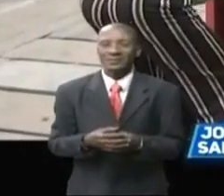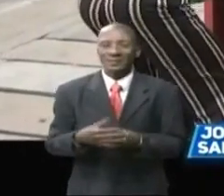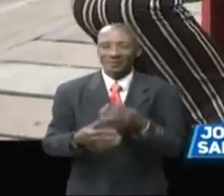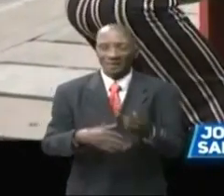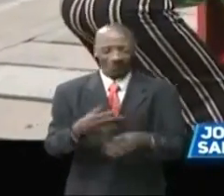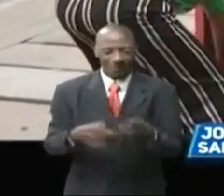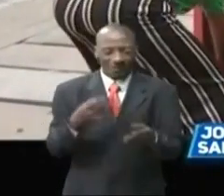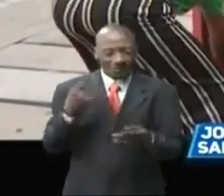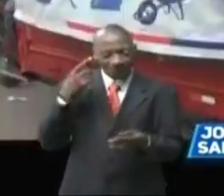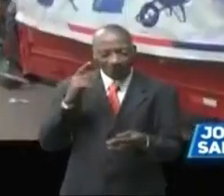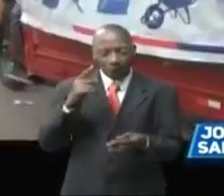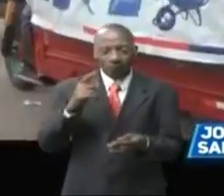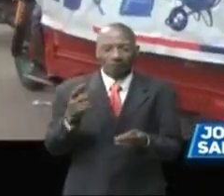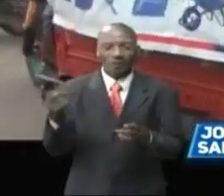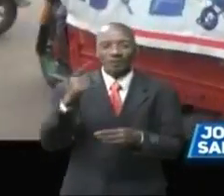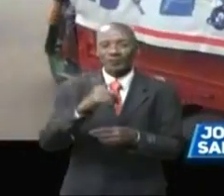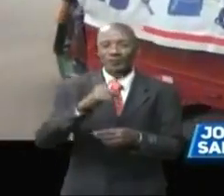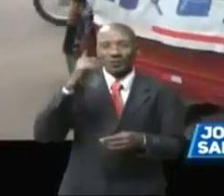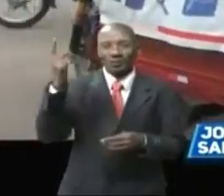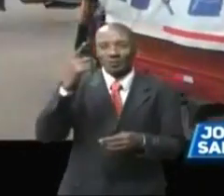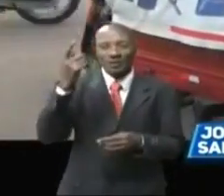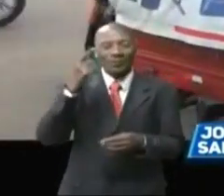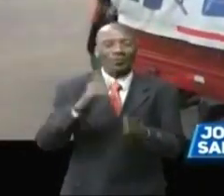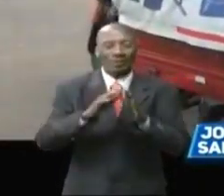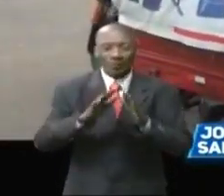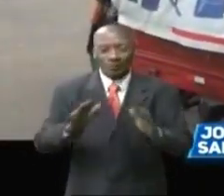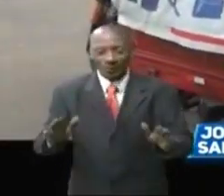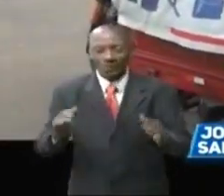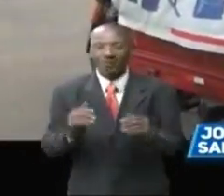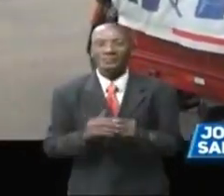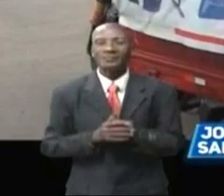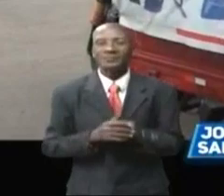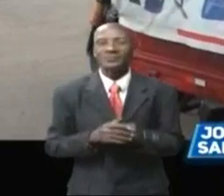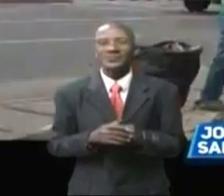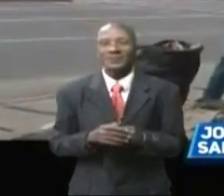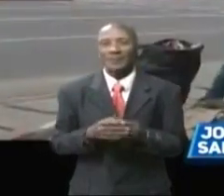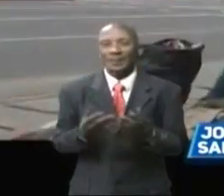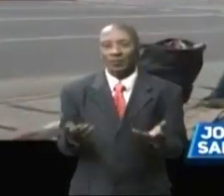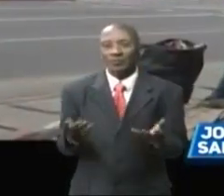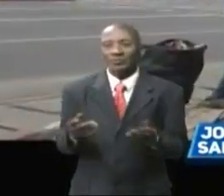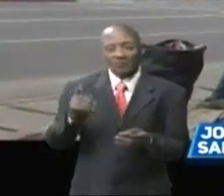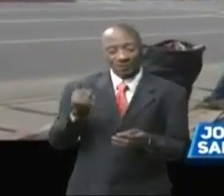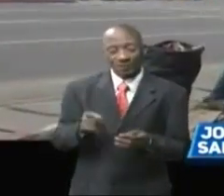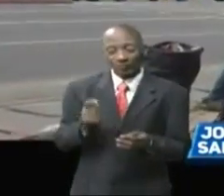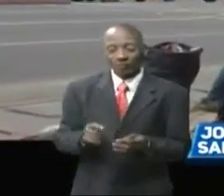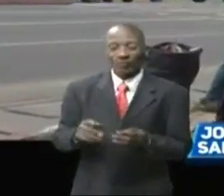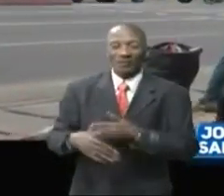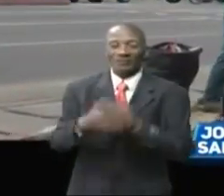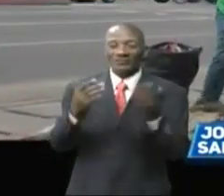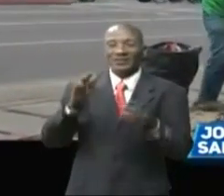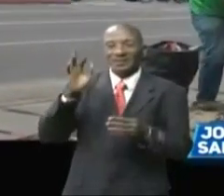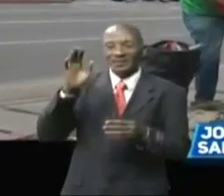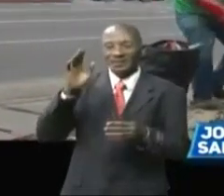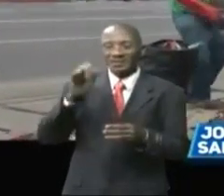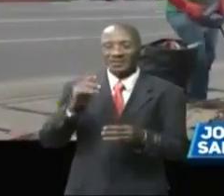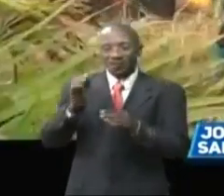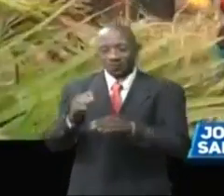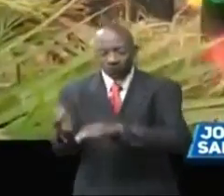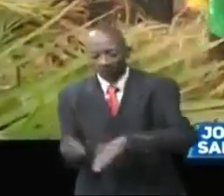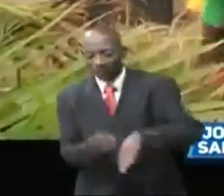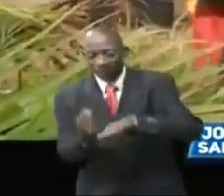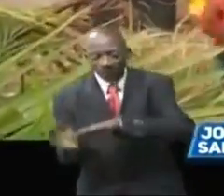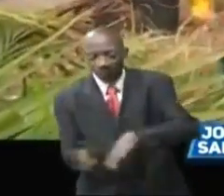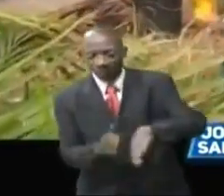planète. Raison de cette mobilisation tous azimuts, pour nettoyer Kinshasa de ses bouteilles, pour nettoyer Kinshasa de ses